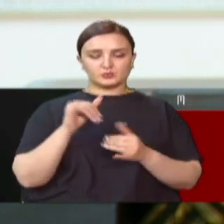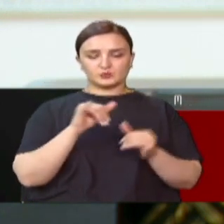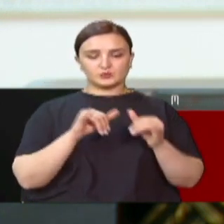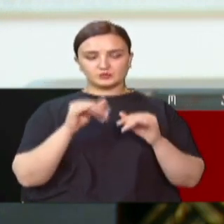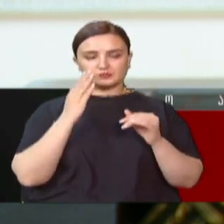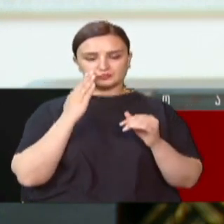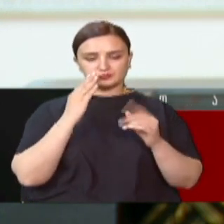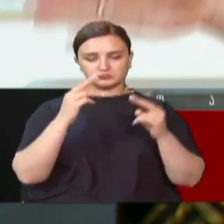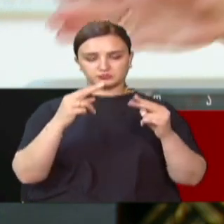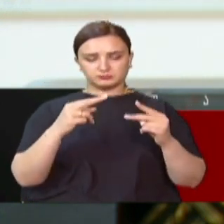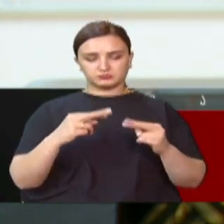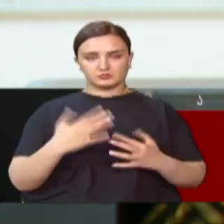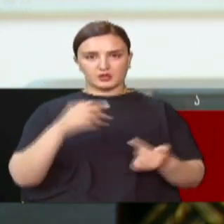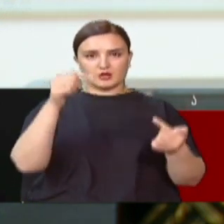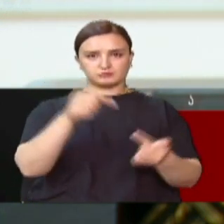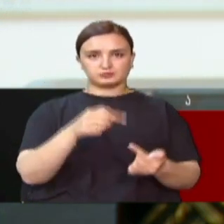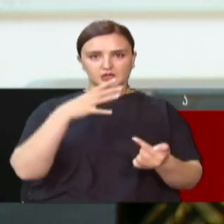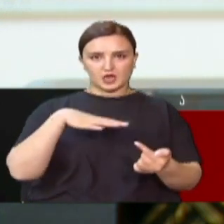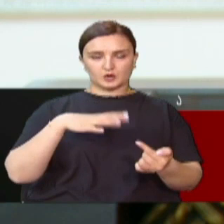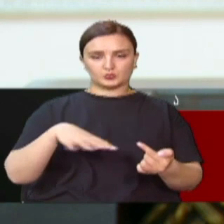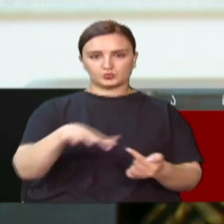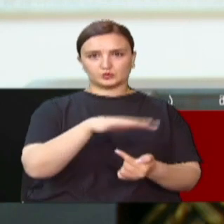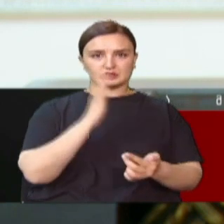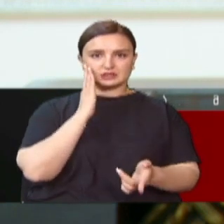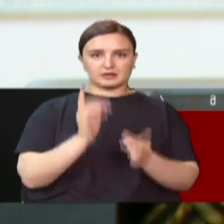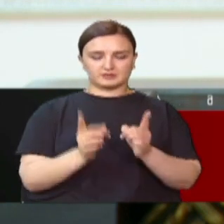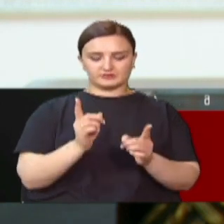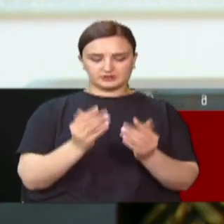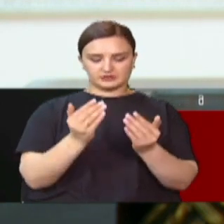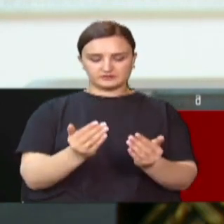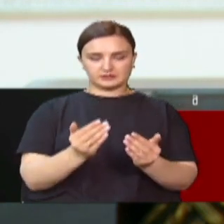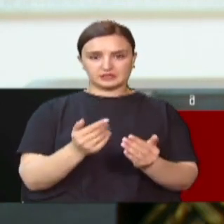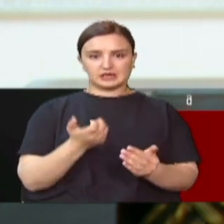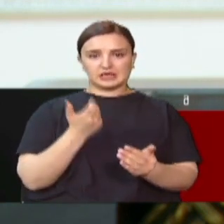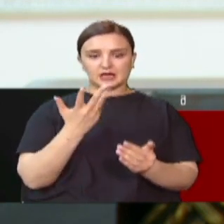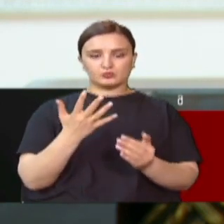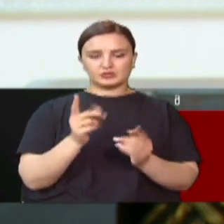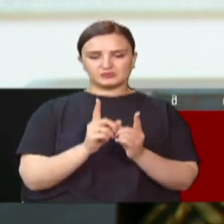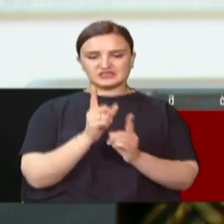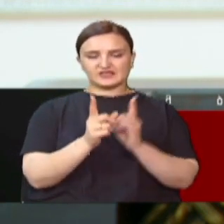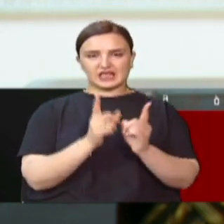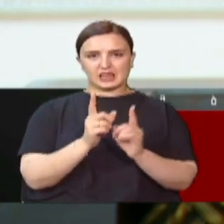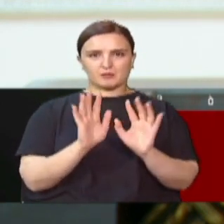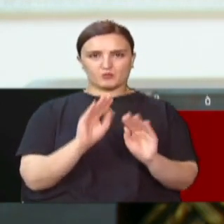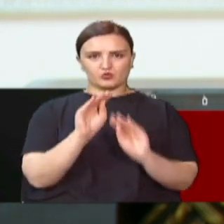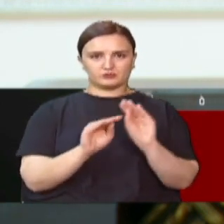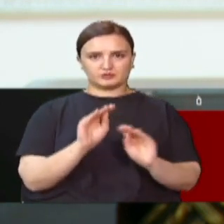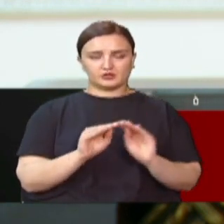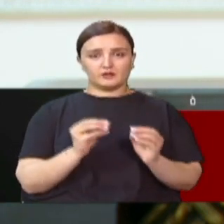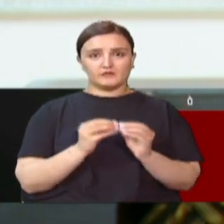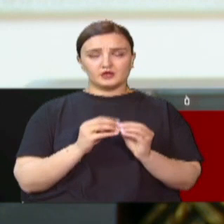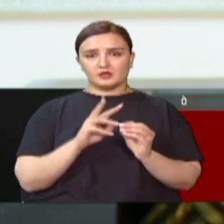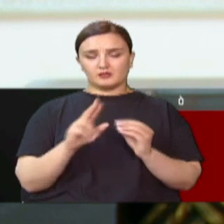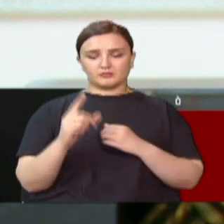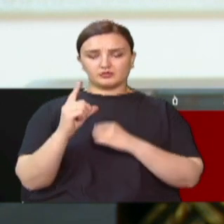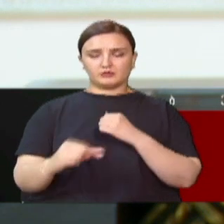მეტნაკლებად ქართული სინამდვილისთვის. იქ რამდენიმე ცვლილება იყო მხოლოდ შეტანილი. იგივე გააკეთა,